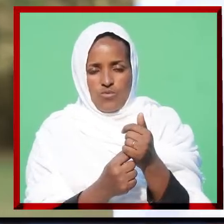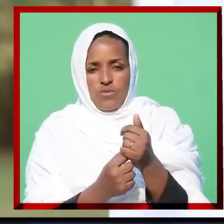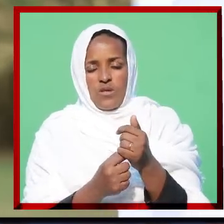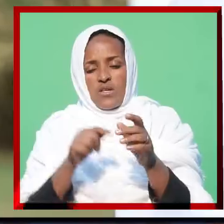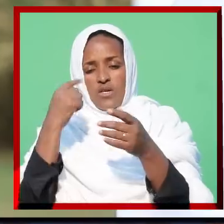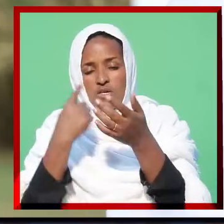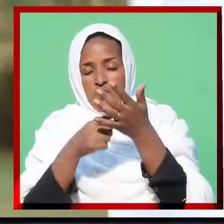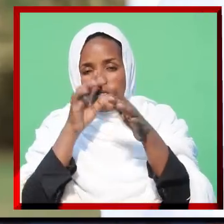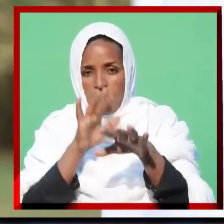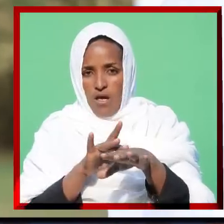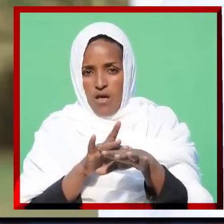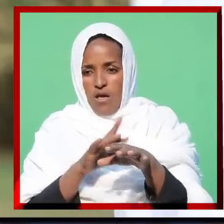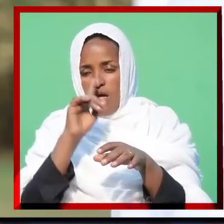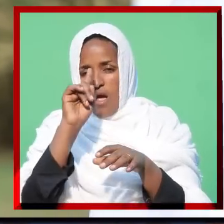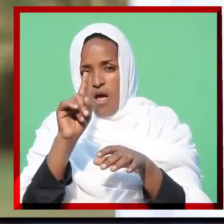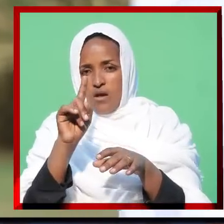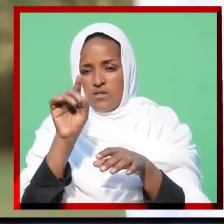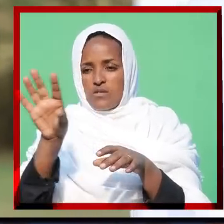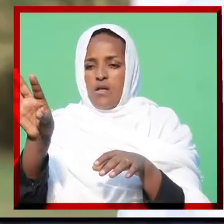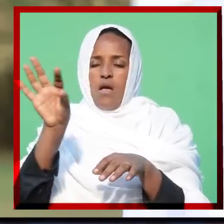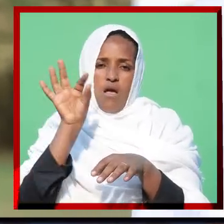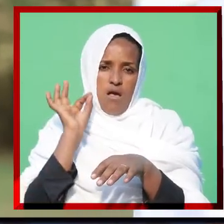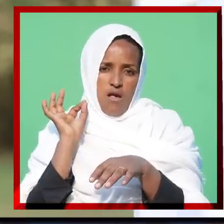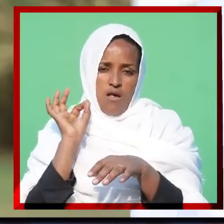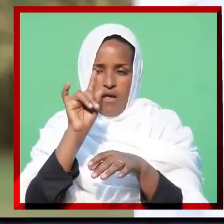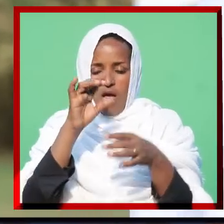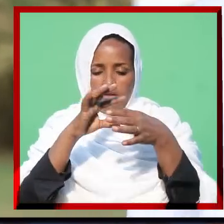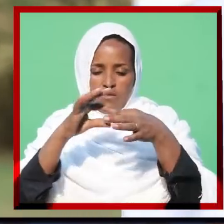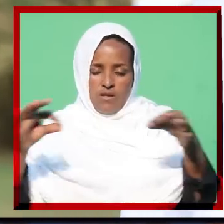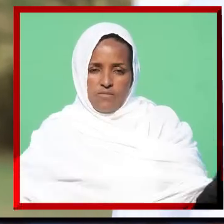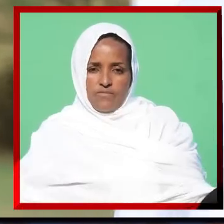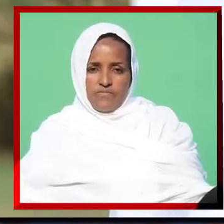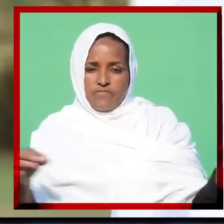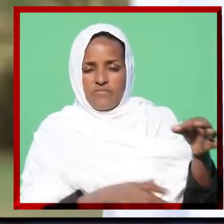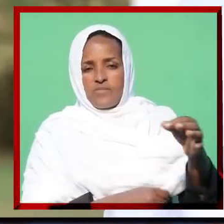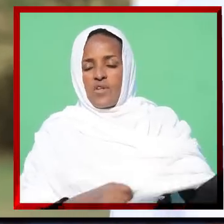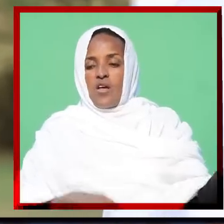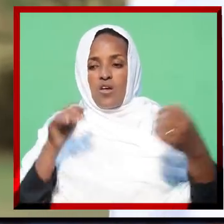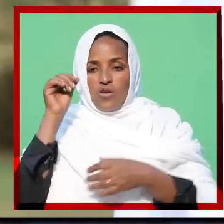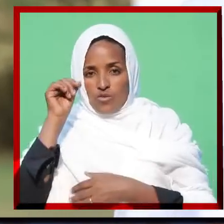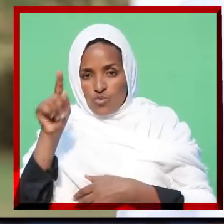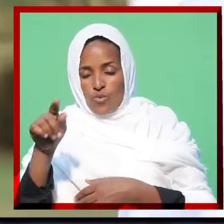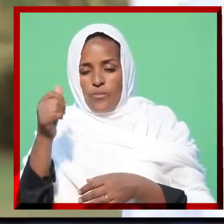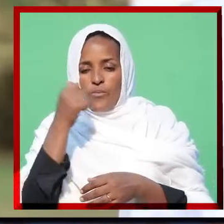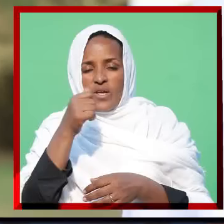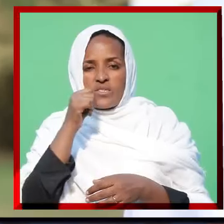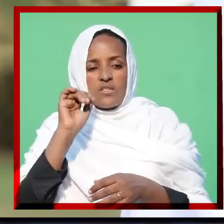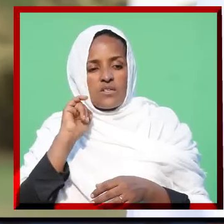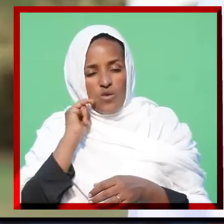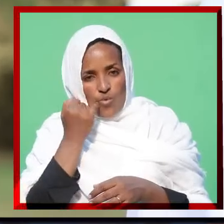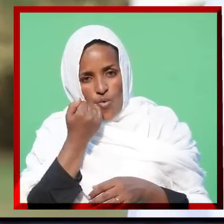نسكسوس الزيلاي عندي تارقي مزالو عندي تارف تنقر عندي هم التنون ارسم بس